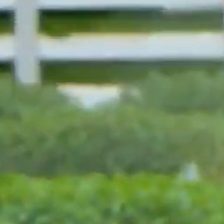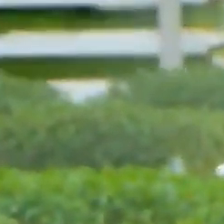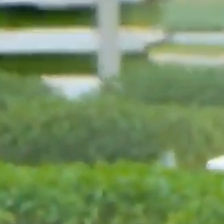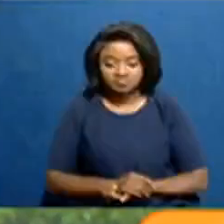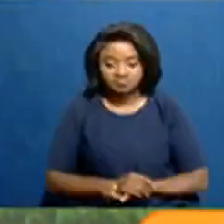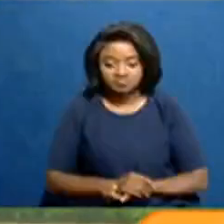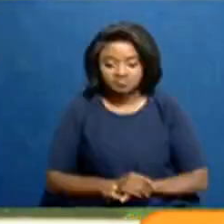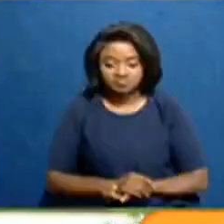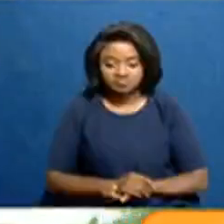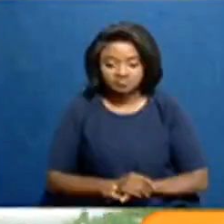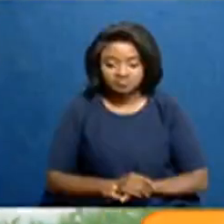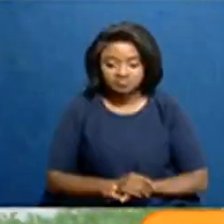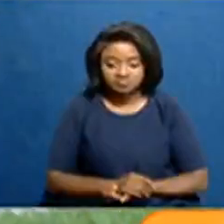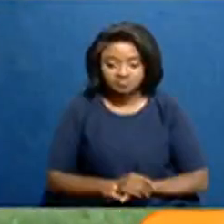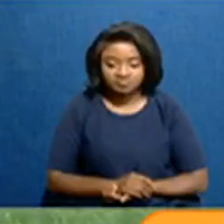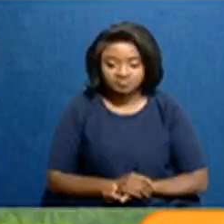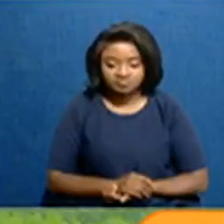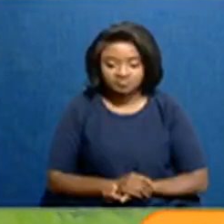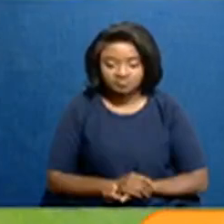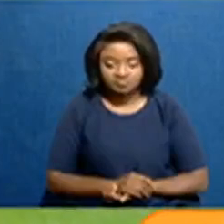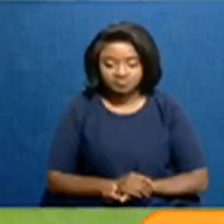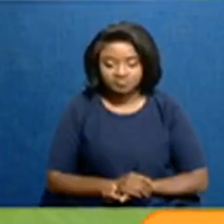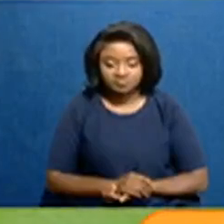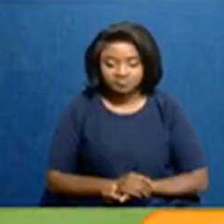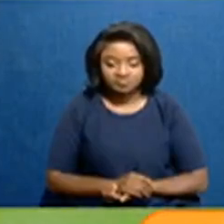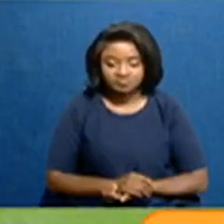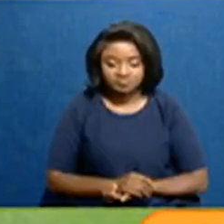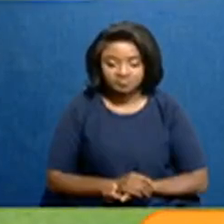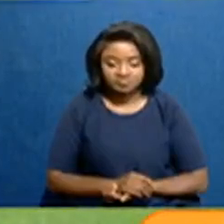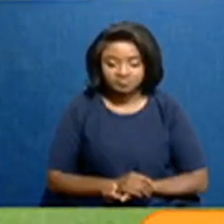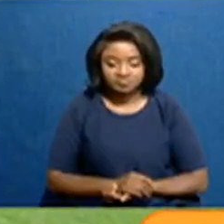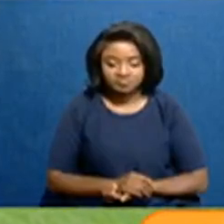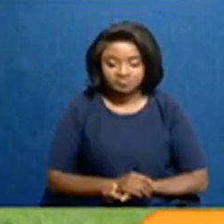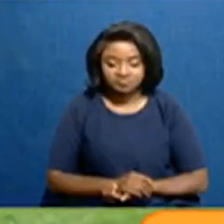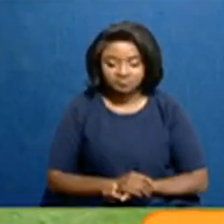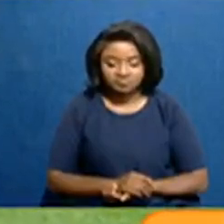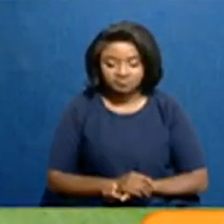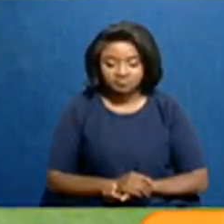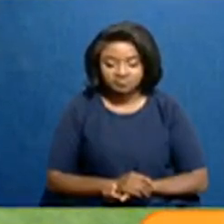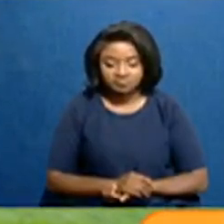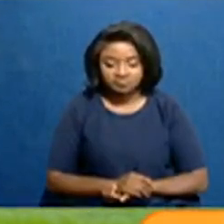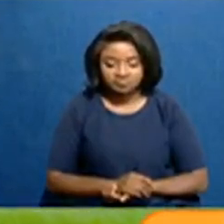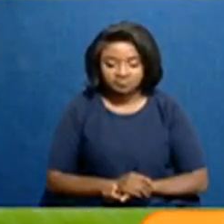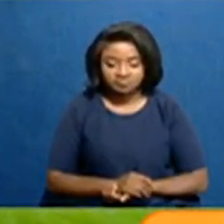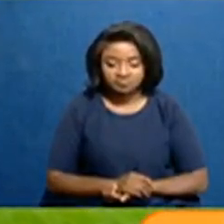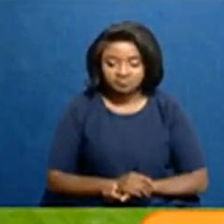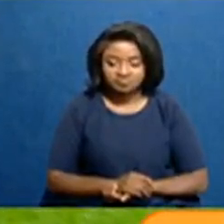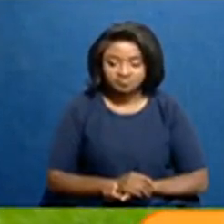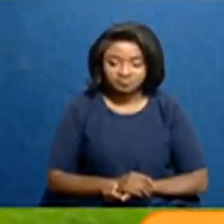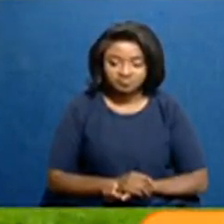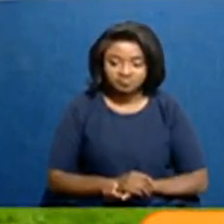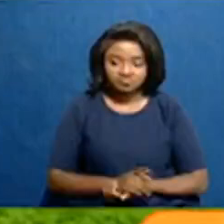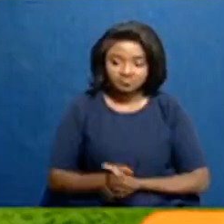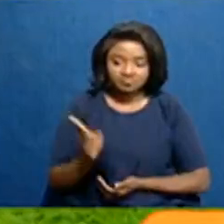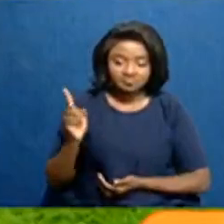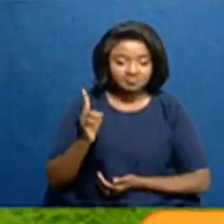Kilomita 5 kutoka mji wa Naivasha katika kaunti ya Nakuru, ukuzaji wa miche kwa njia ya kisasa unaendelea katika shamba hili.